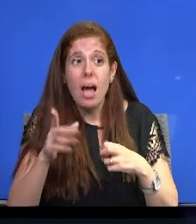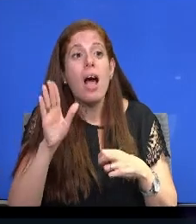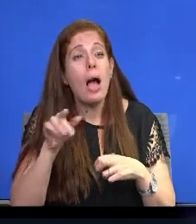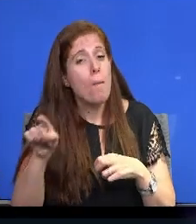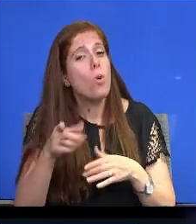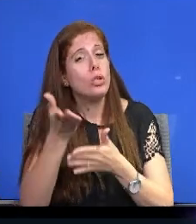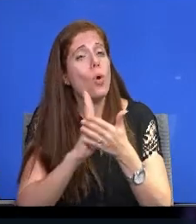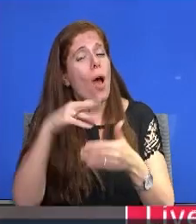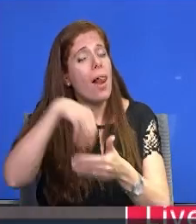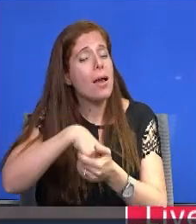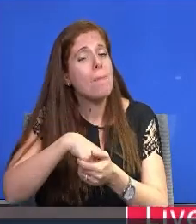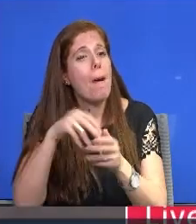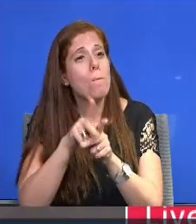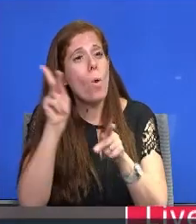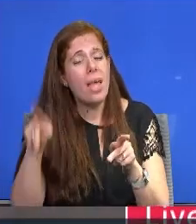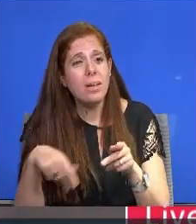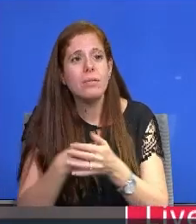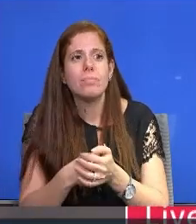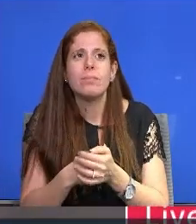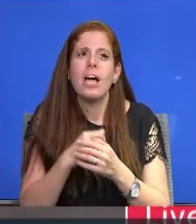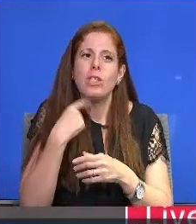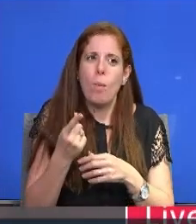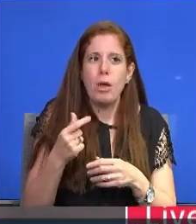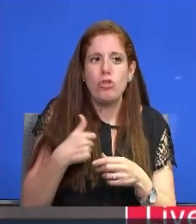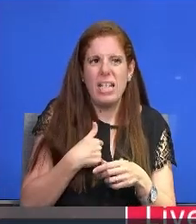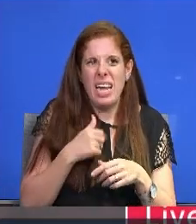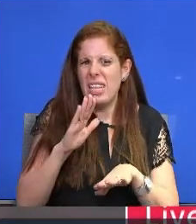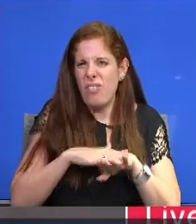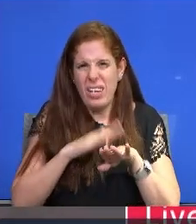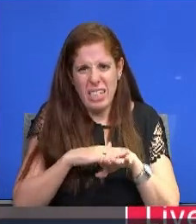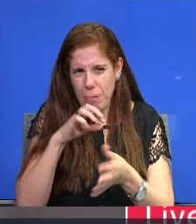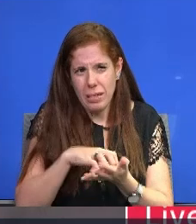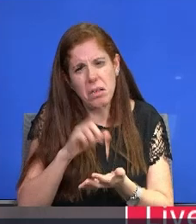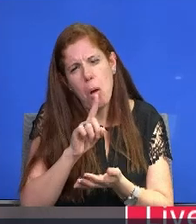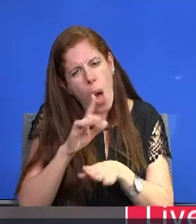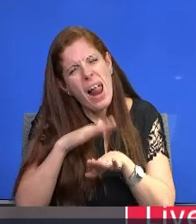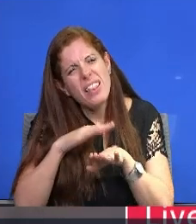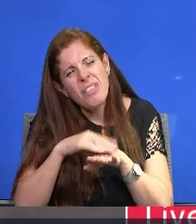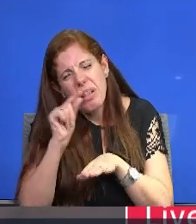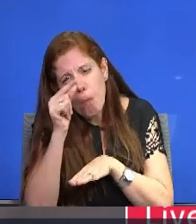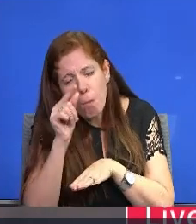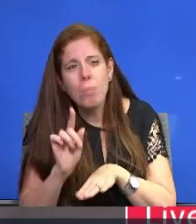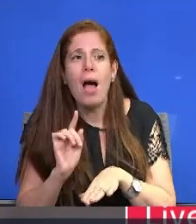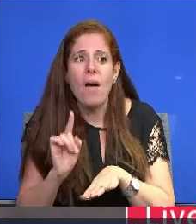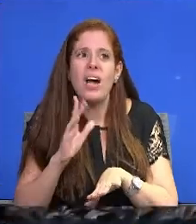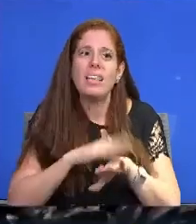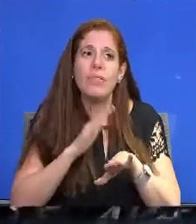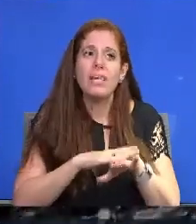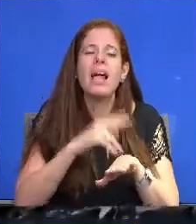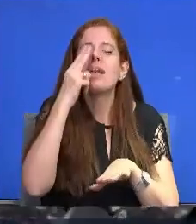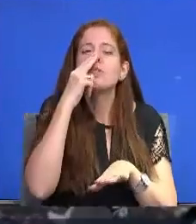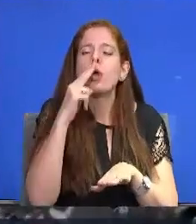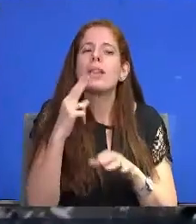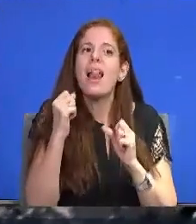של נאסא. You very kindly said I played a crucial role. I played a small role, but the role was to try and make sure that